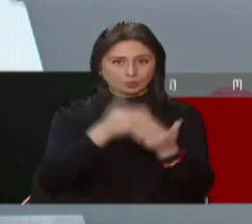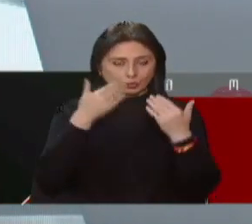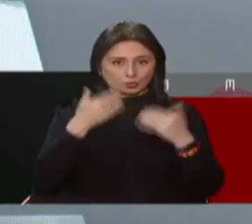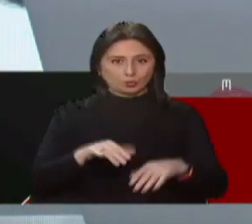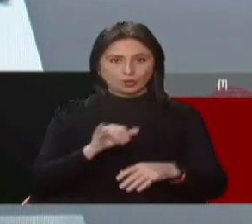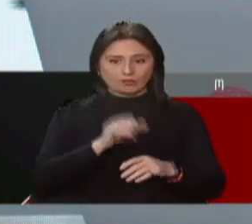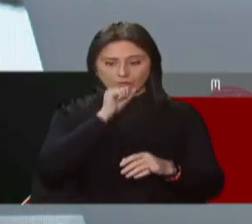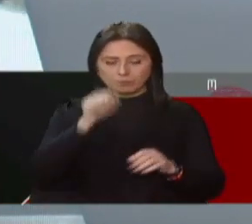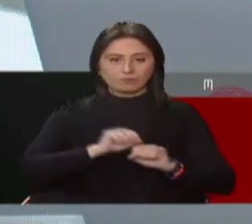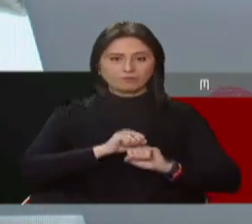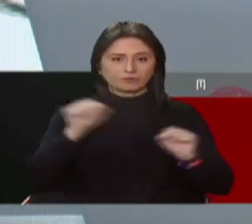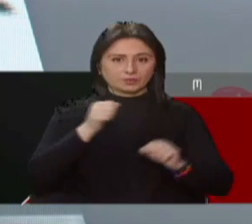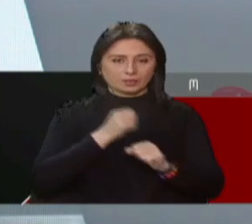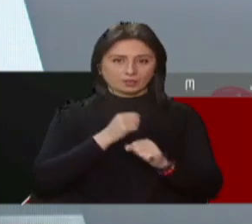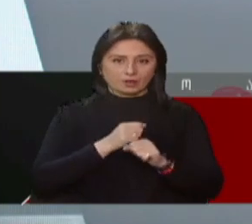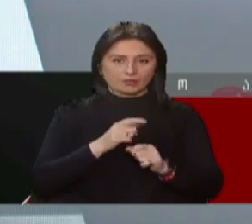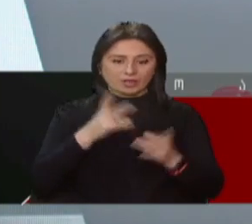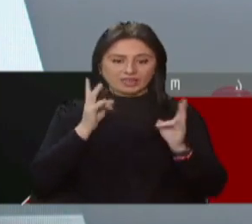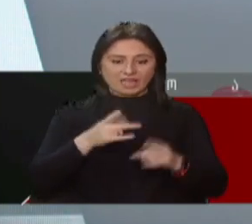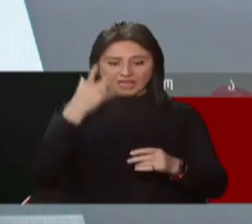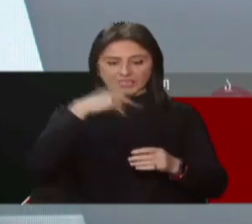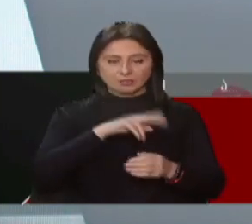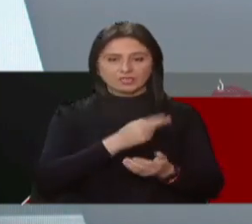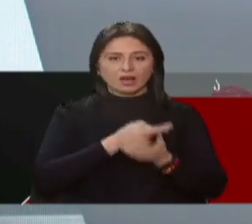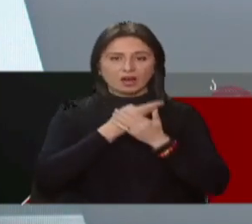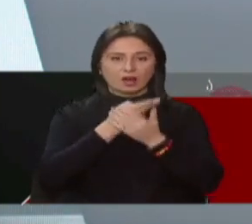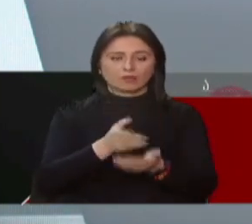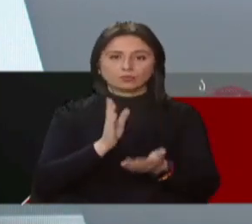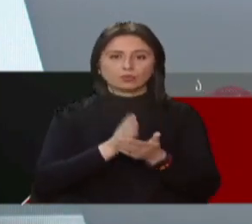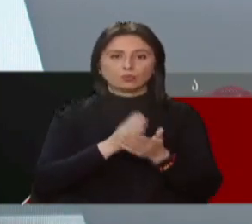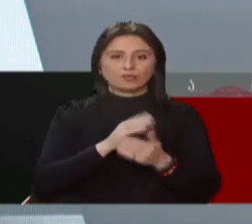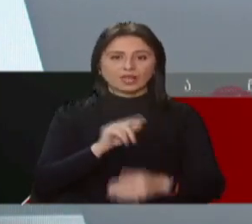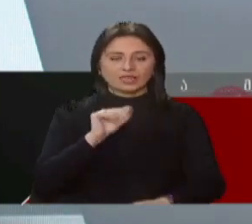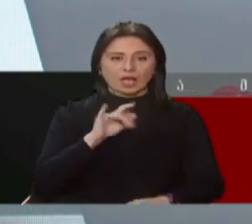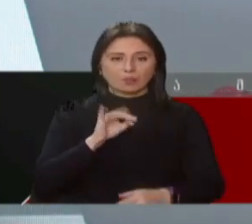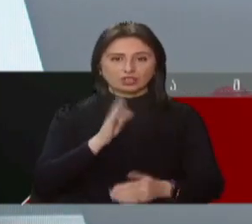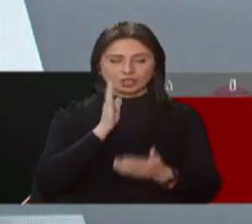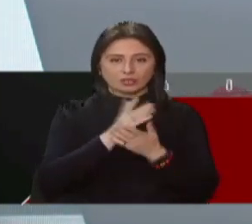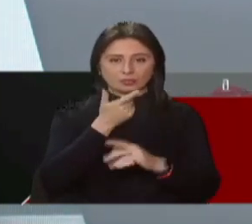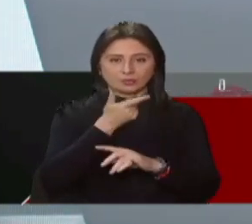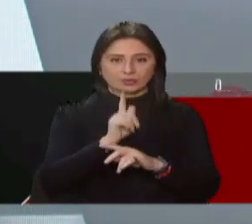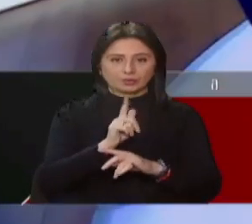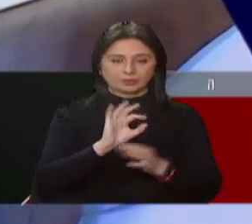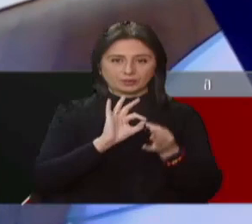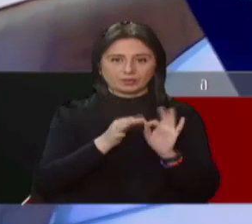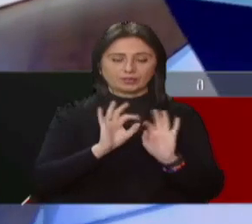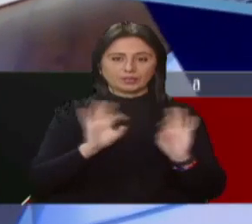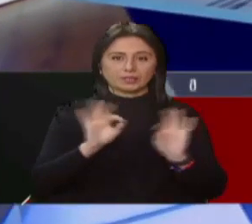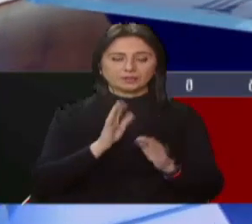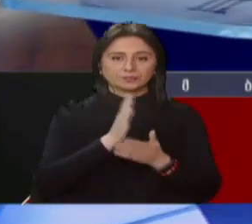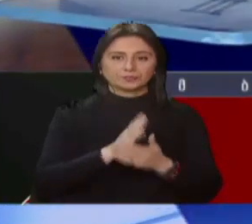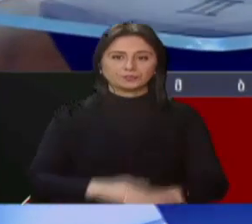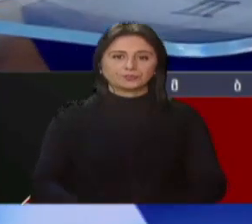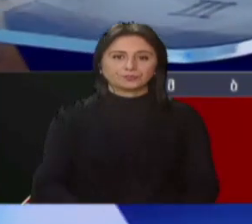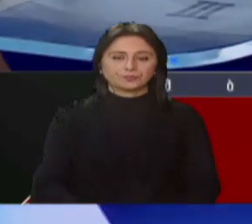სადაც ხელყუმბარა აამოქმედა. მიღებული დაზიანებებით ის კლინიკაში გადაიყვანეს. თათია ტაბეშაძე გვეტყვის ახლა მე დეტალს, რომელიც პირდაპირ